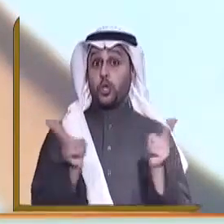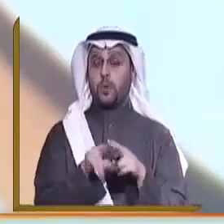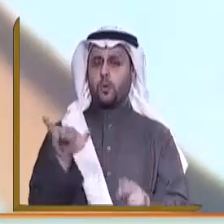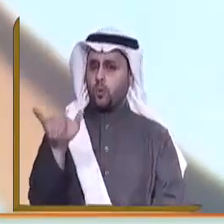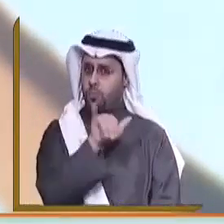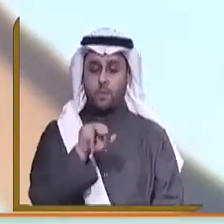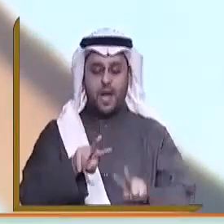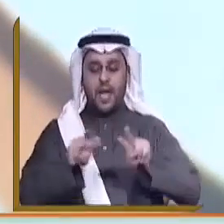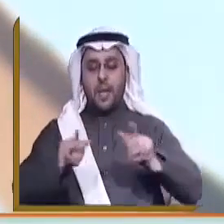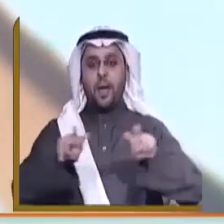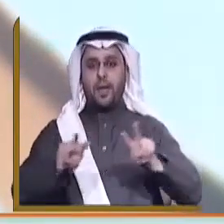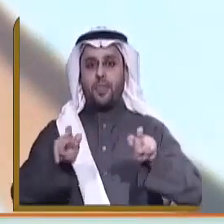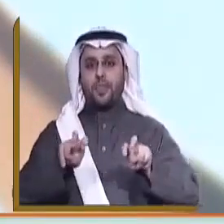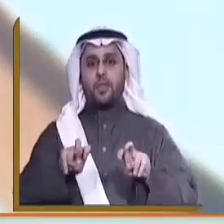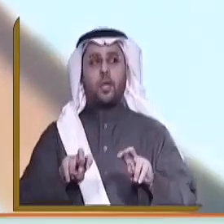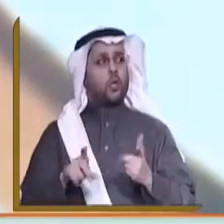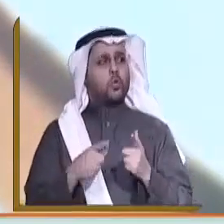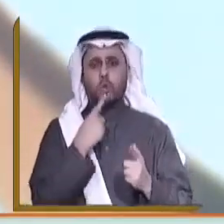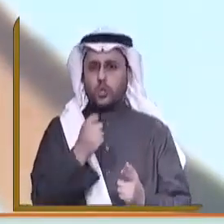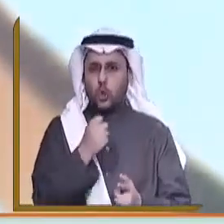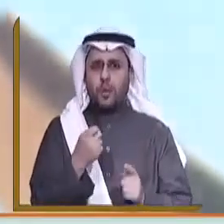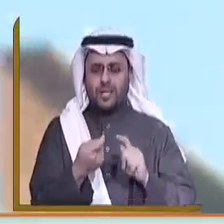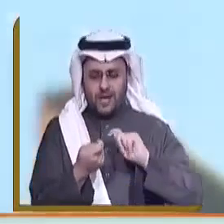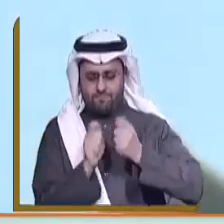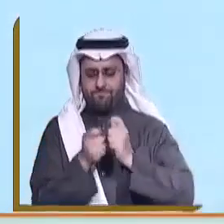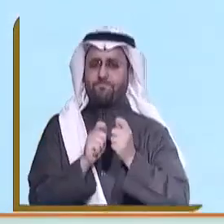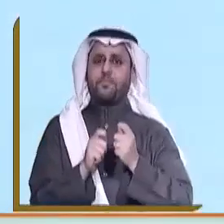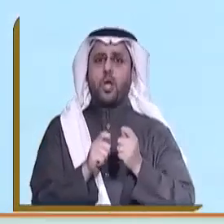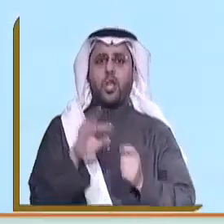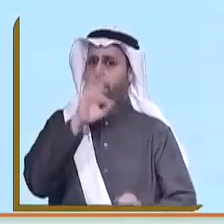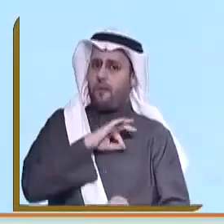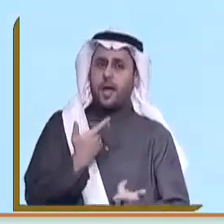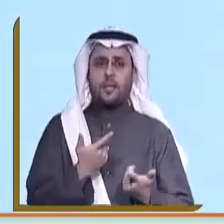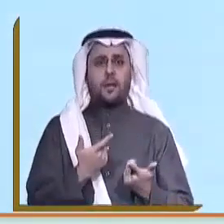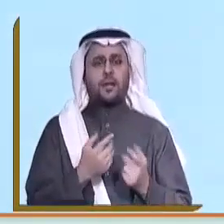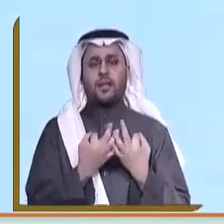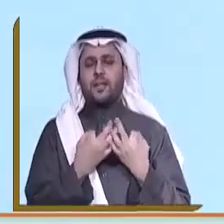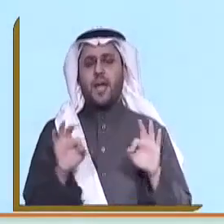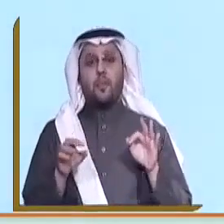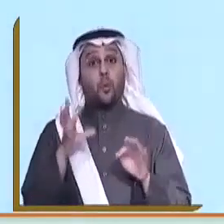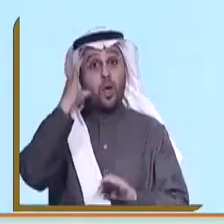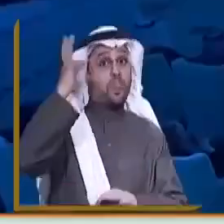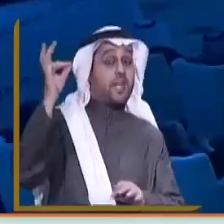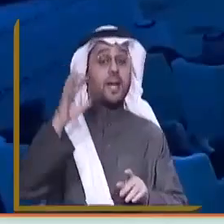التحديات التي تواجه القطاع ومدى الاستفاده من الموارد ودعم توظيف الذكاء